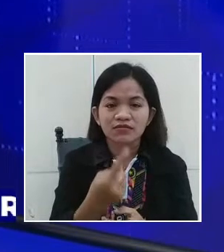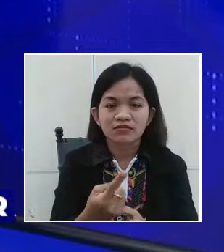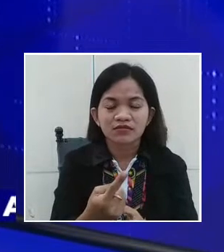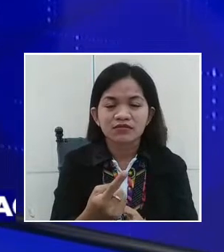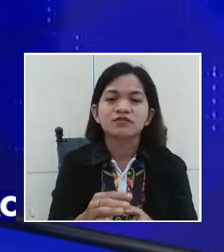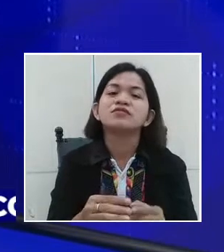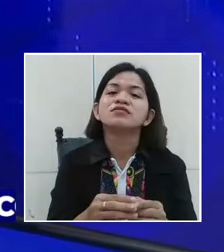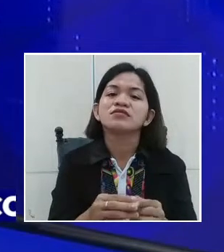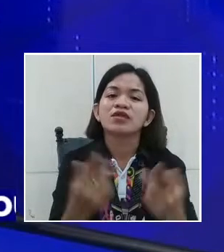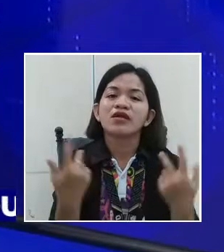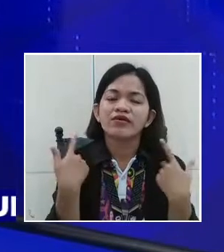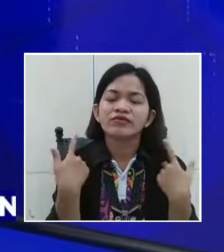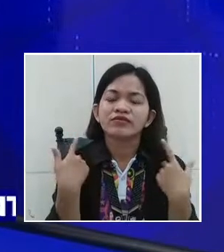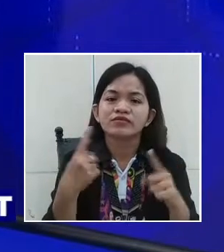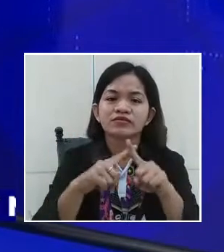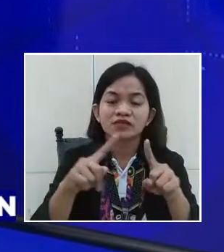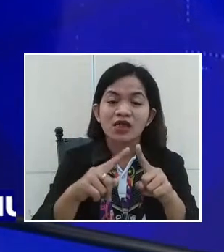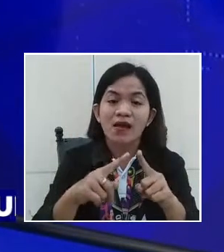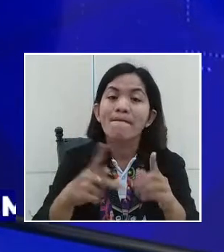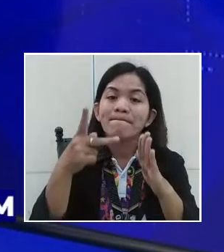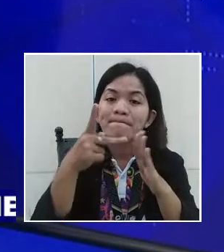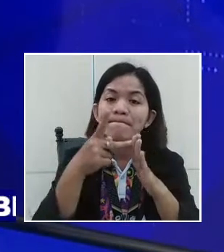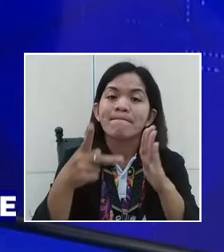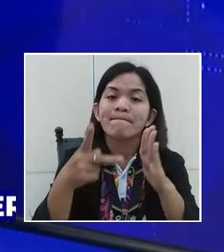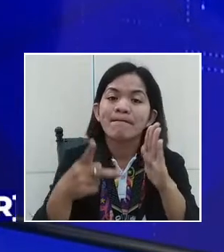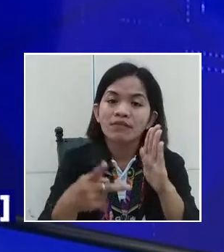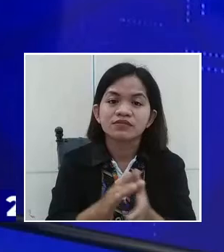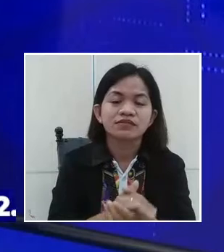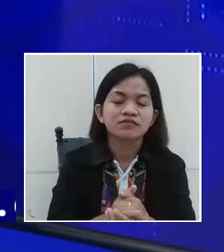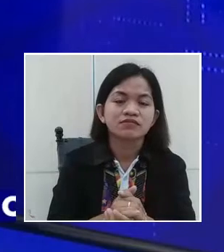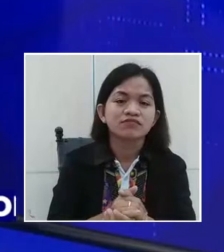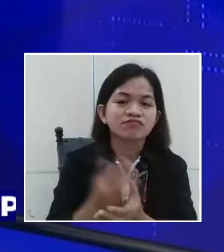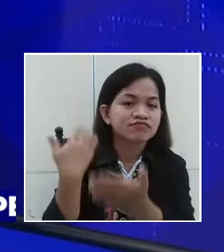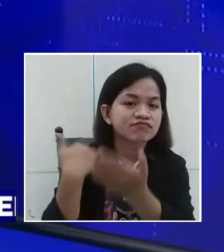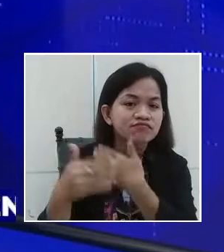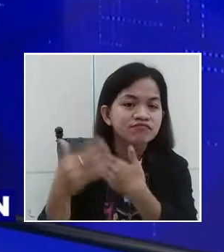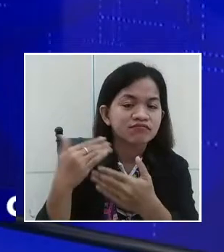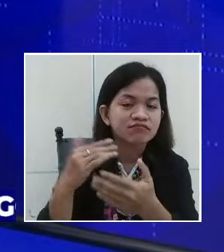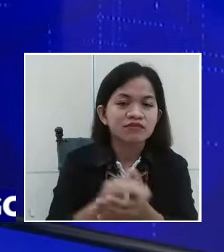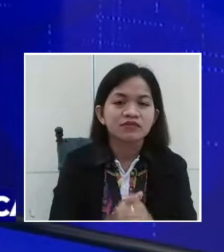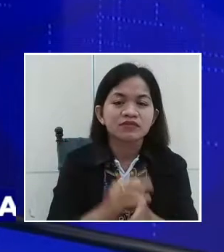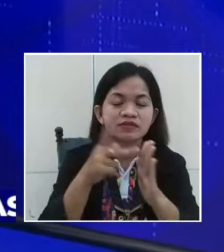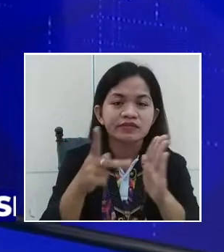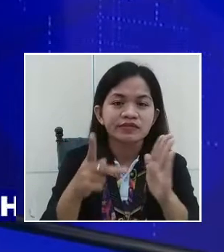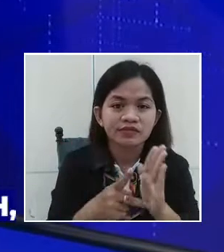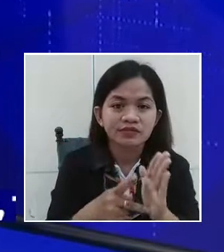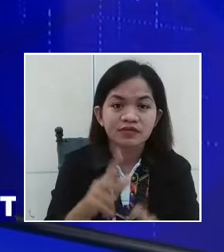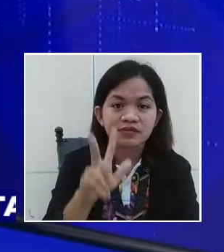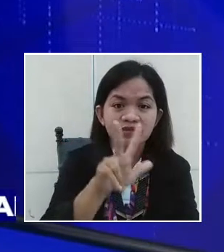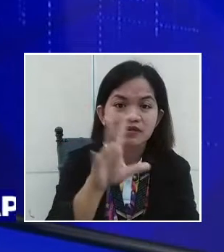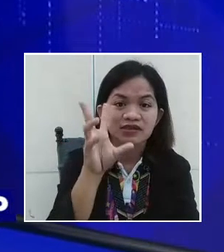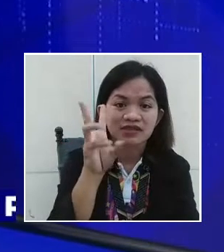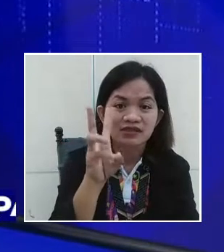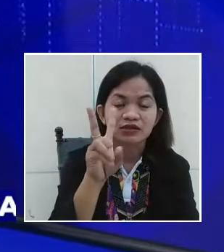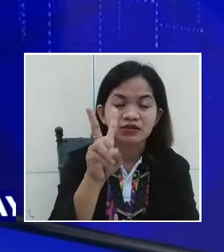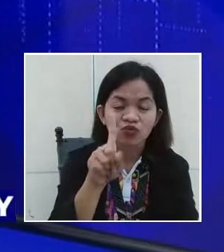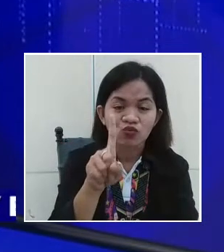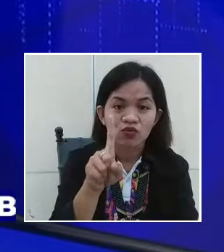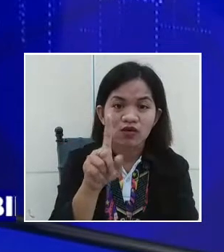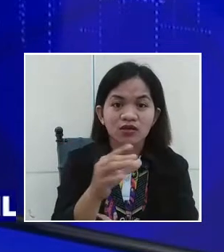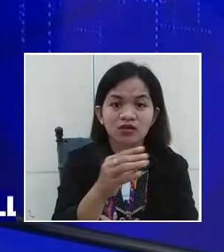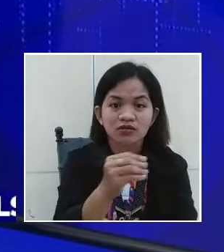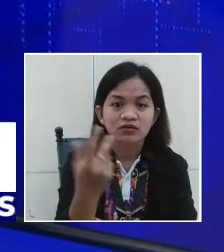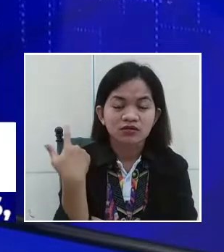a proclamation to that effect, Mamay, and this is proclamation number 361 that